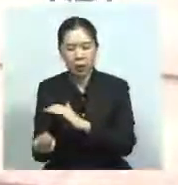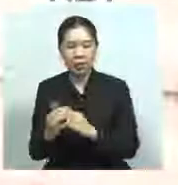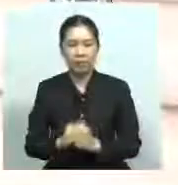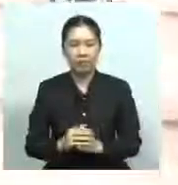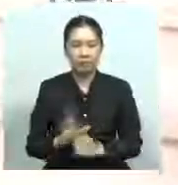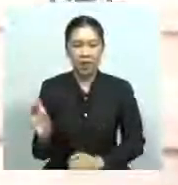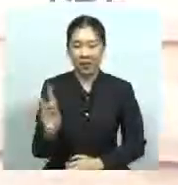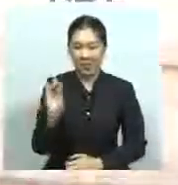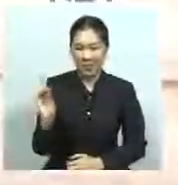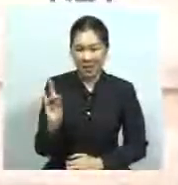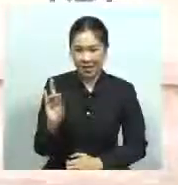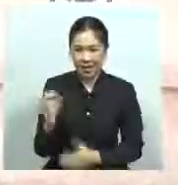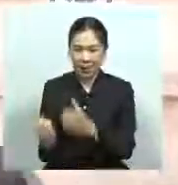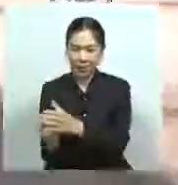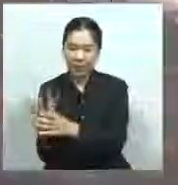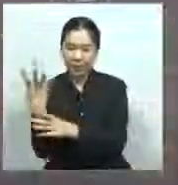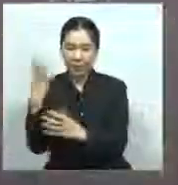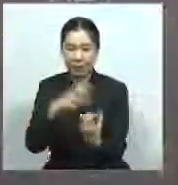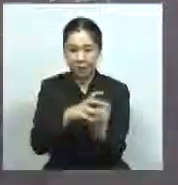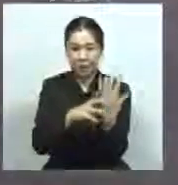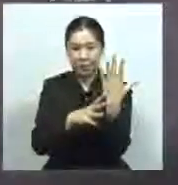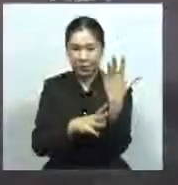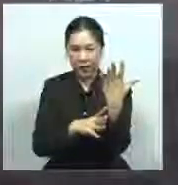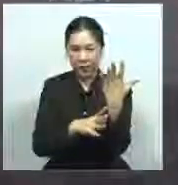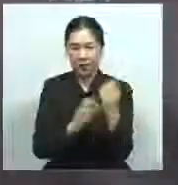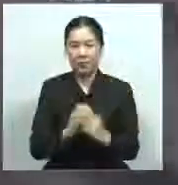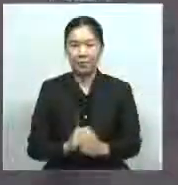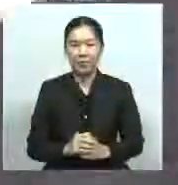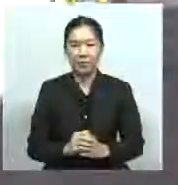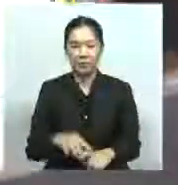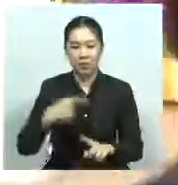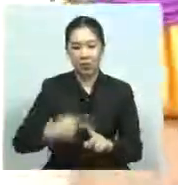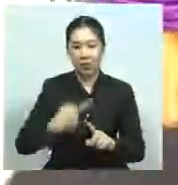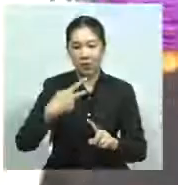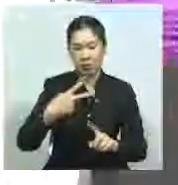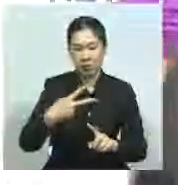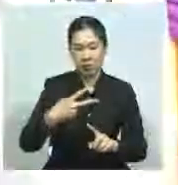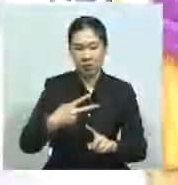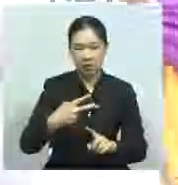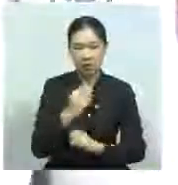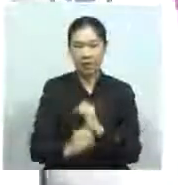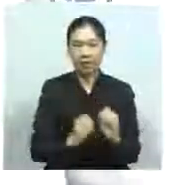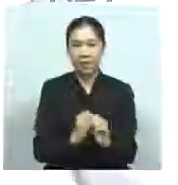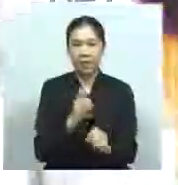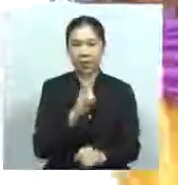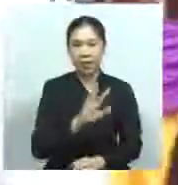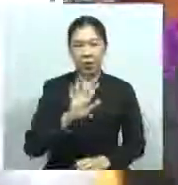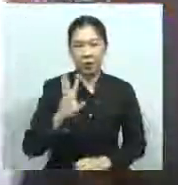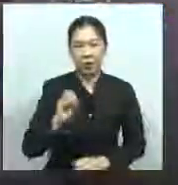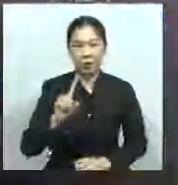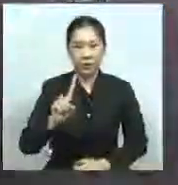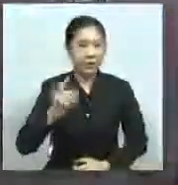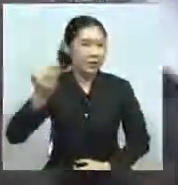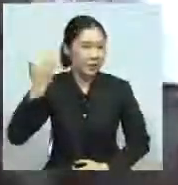ไปล่าสัตว์ป่าในเขตรักษาพันธุ์สัตว์ป่าทุ่งใหญ่ในเลสวนด้านตะวันตกเมื่อเดือนกุมภาพันธ์เมื่อปี2561ที่ผ่านม